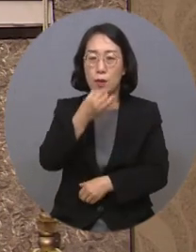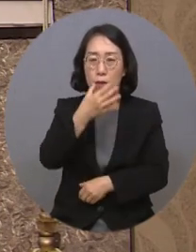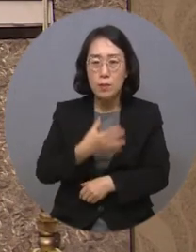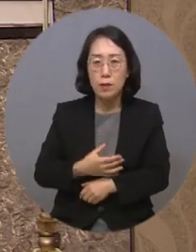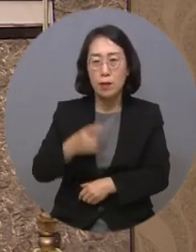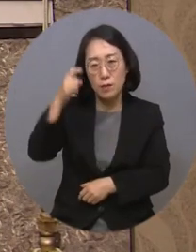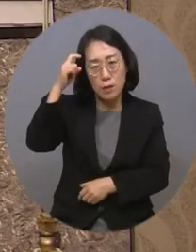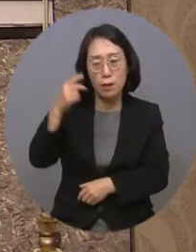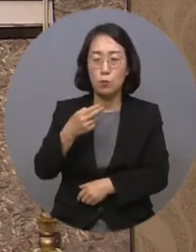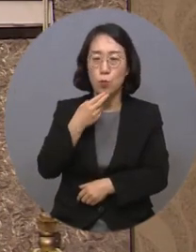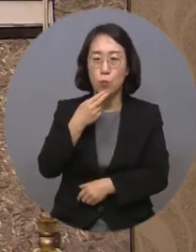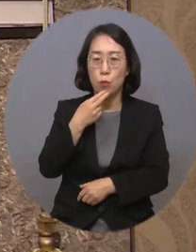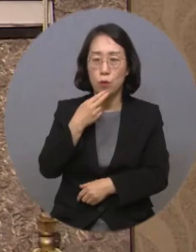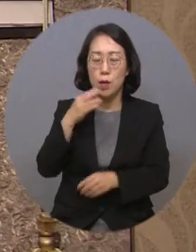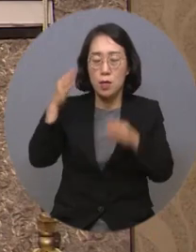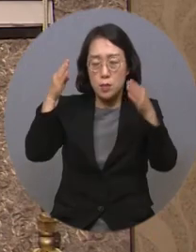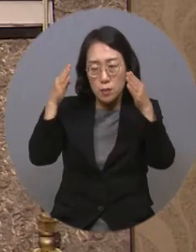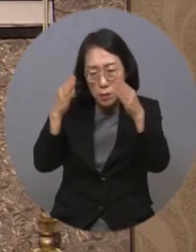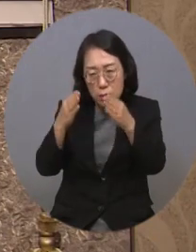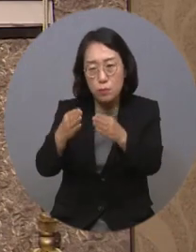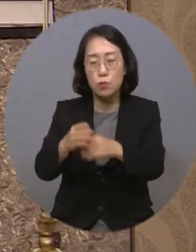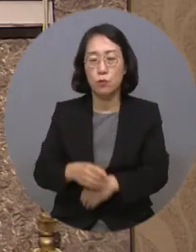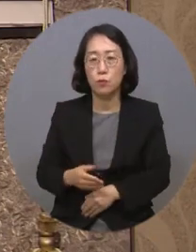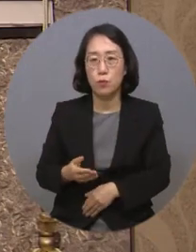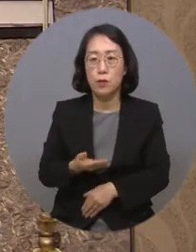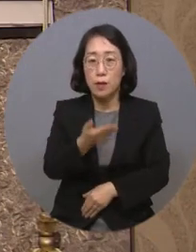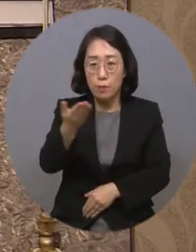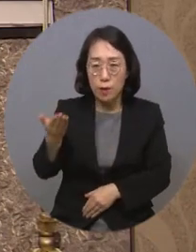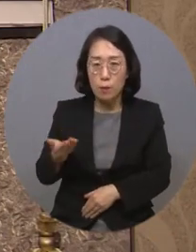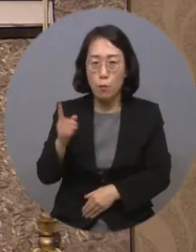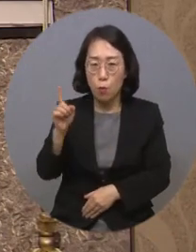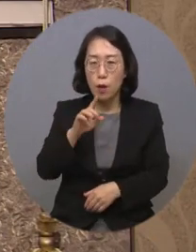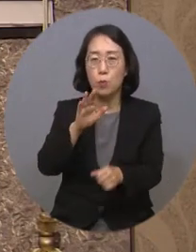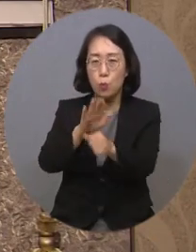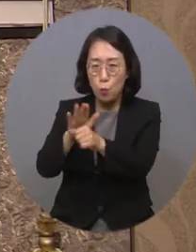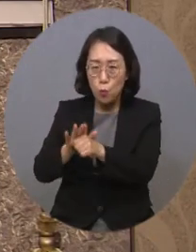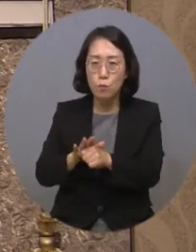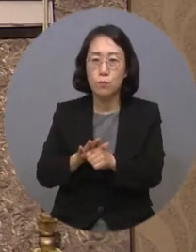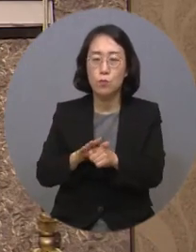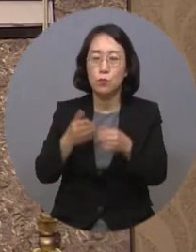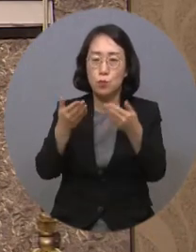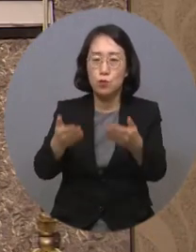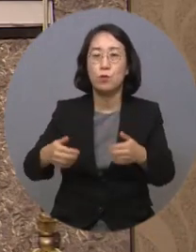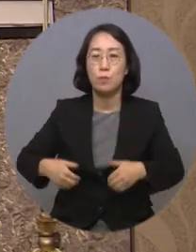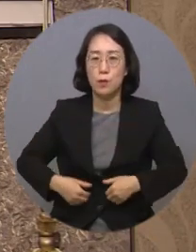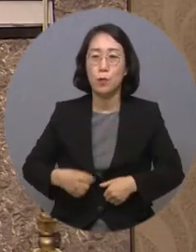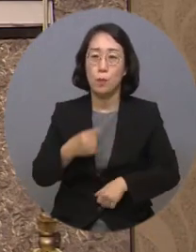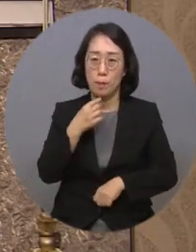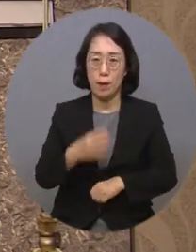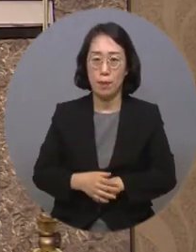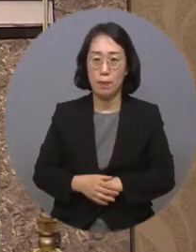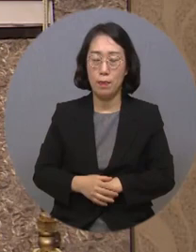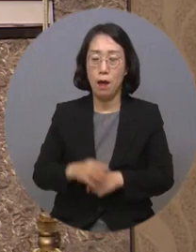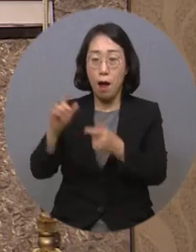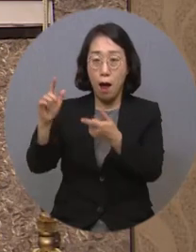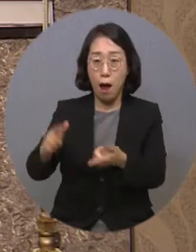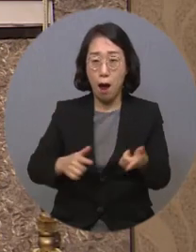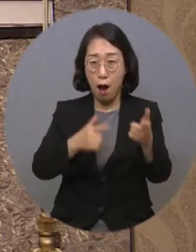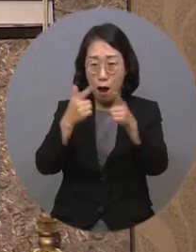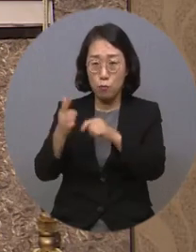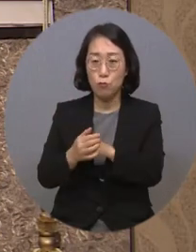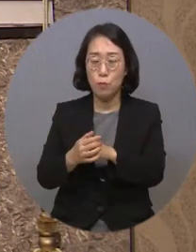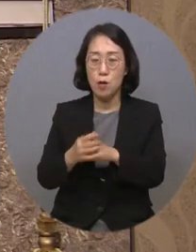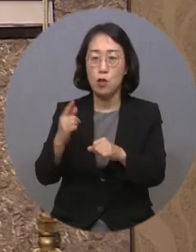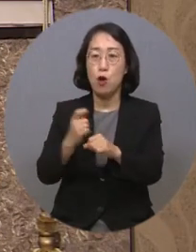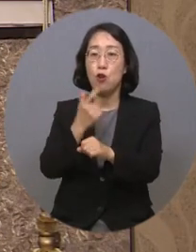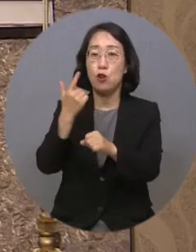않았죠. 그냥 오로지 그냥 이분들에게 뭔가 도움을 줘야 된다라고 네. 생각하고 그때 당시에 뭐 하루에 기본 16시간 일을